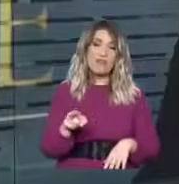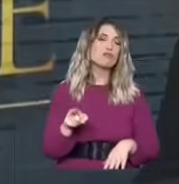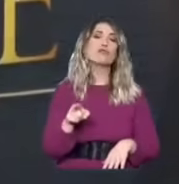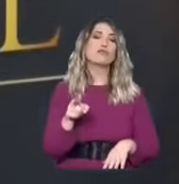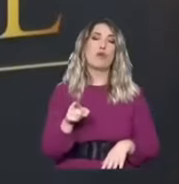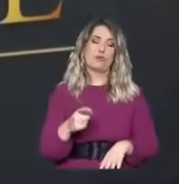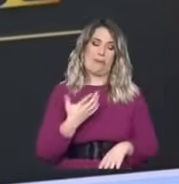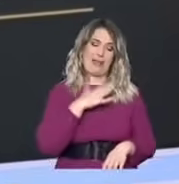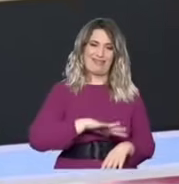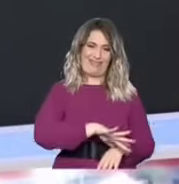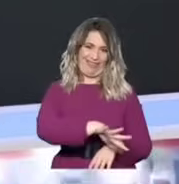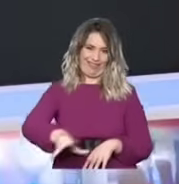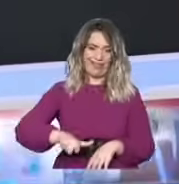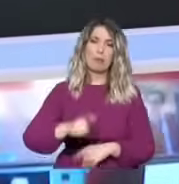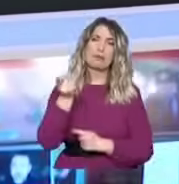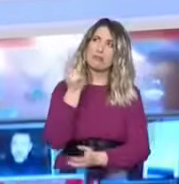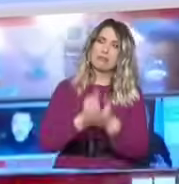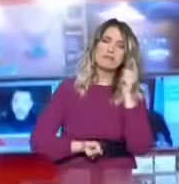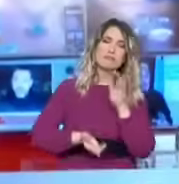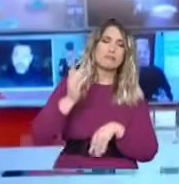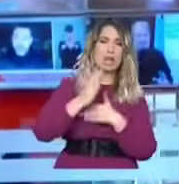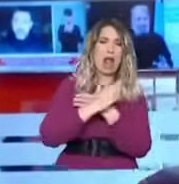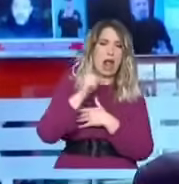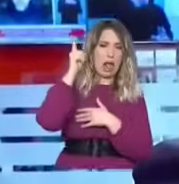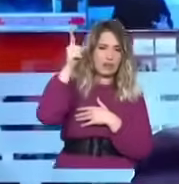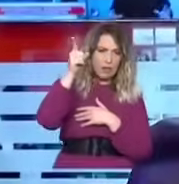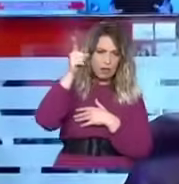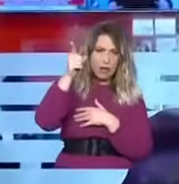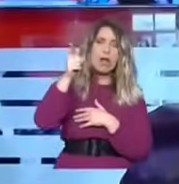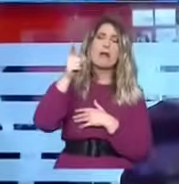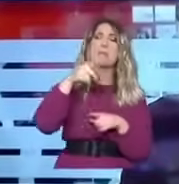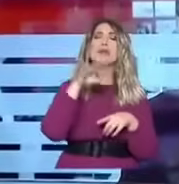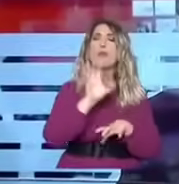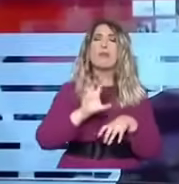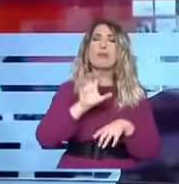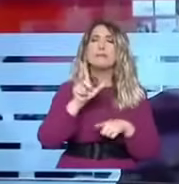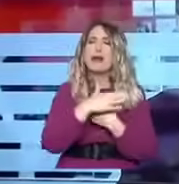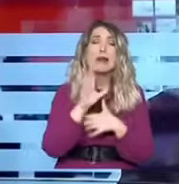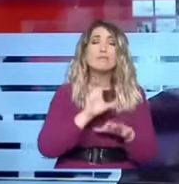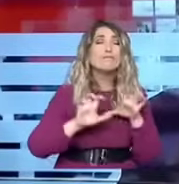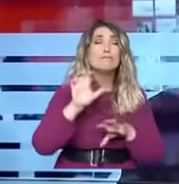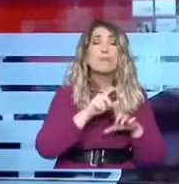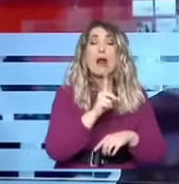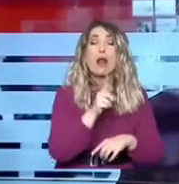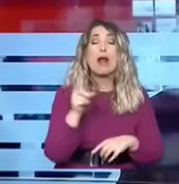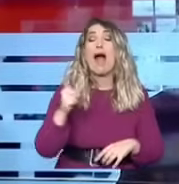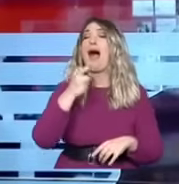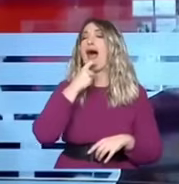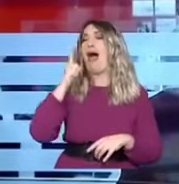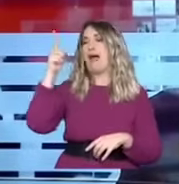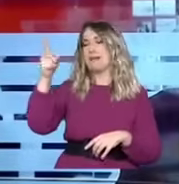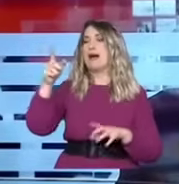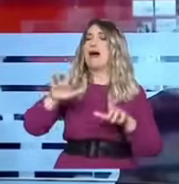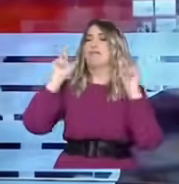Αλβανία και μετά τον εντόπισαν, όπως έχουμε ήδη πει, στην Αγγλία και τον φέρανε στην Ελλάδα,